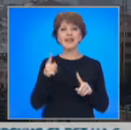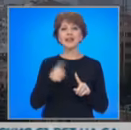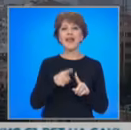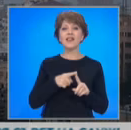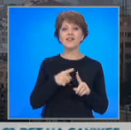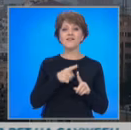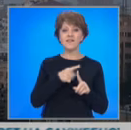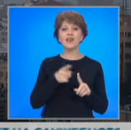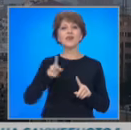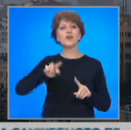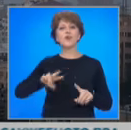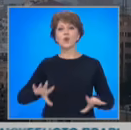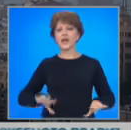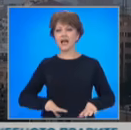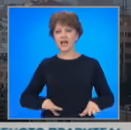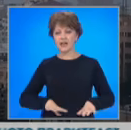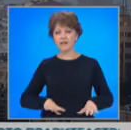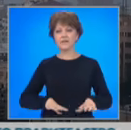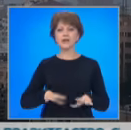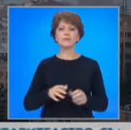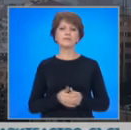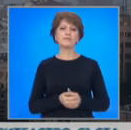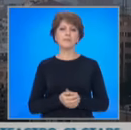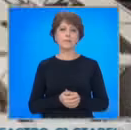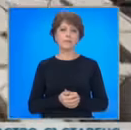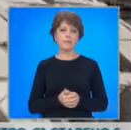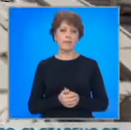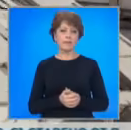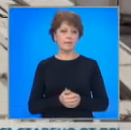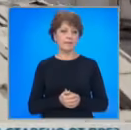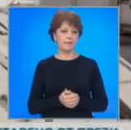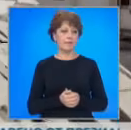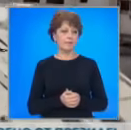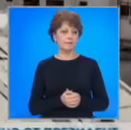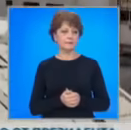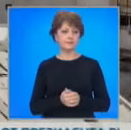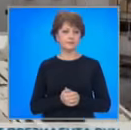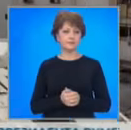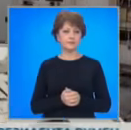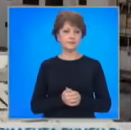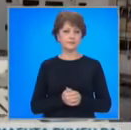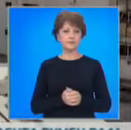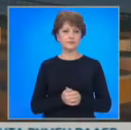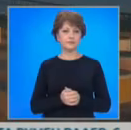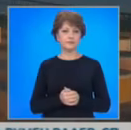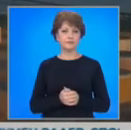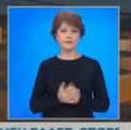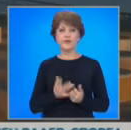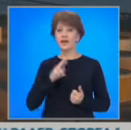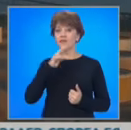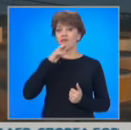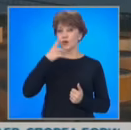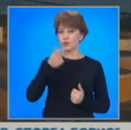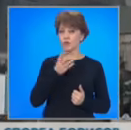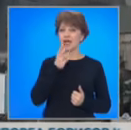други градове като Лод, Бер, Шева, Ешкелон и Ашдод. В отговор Израел